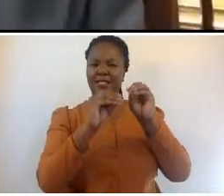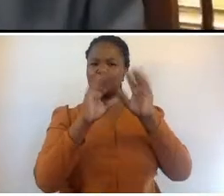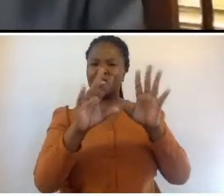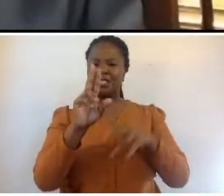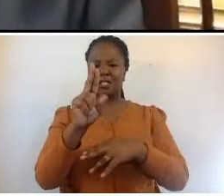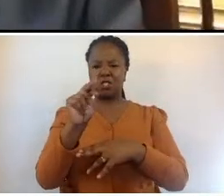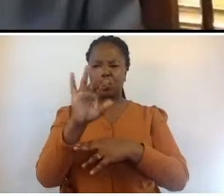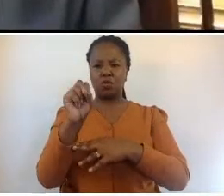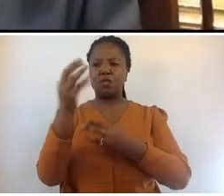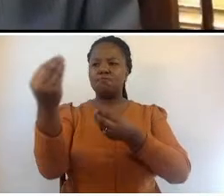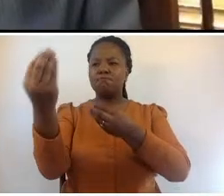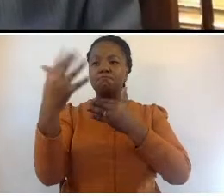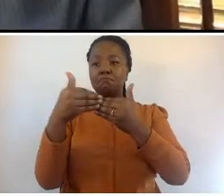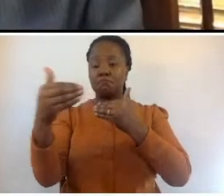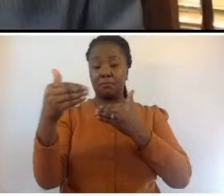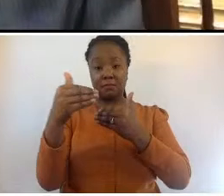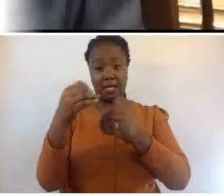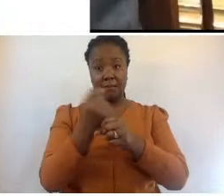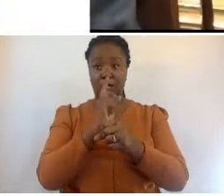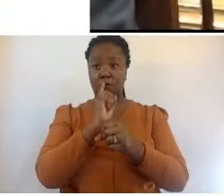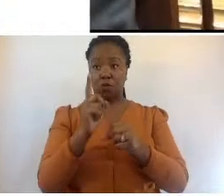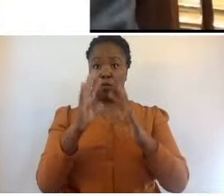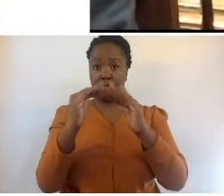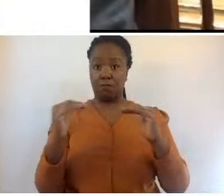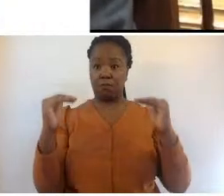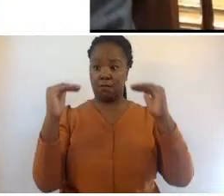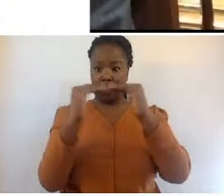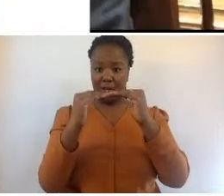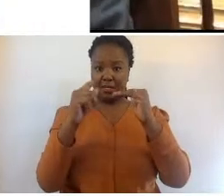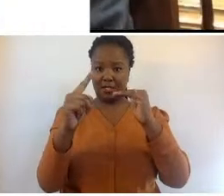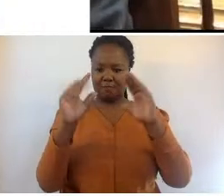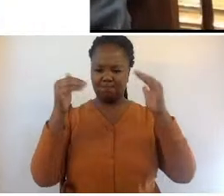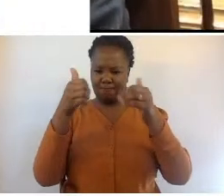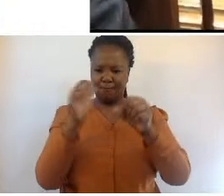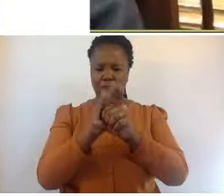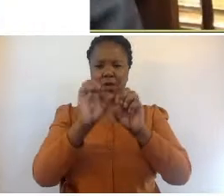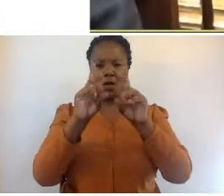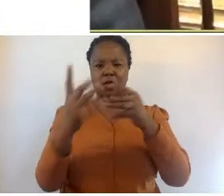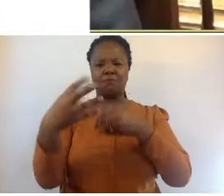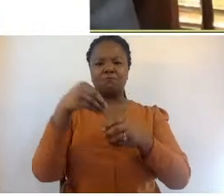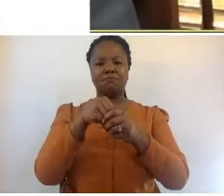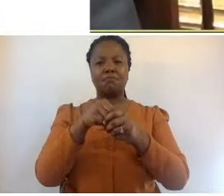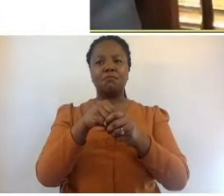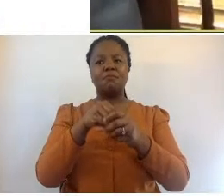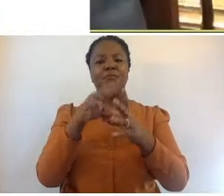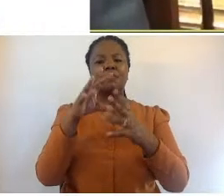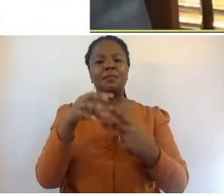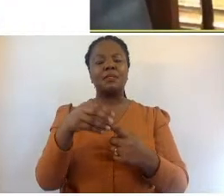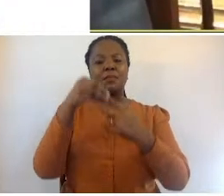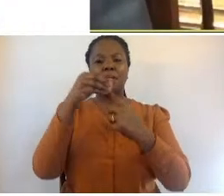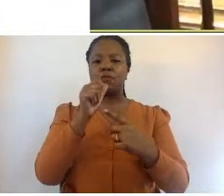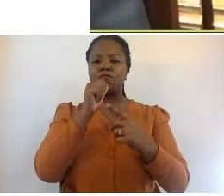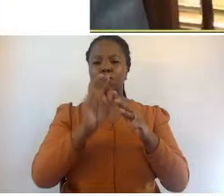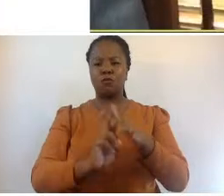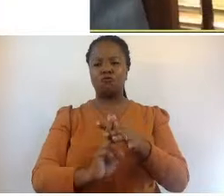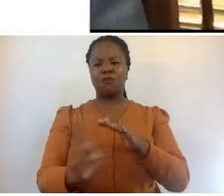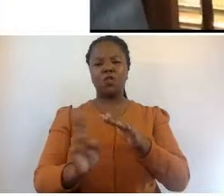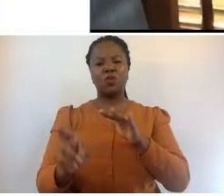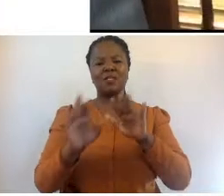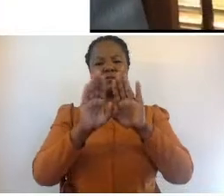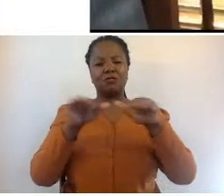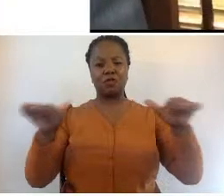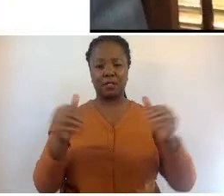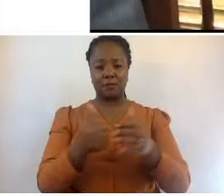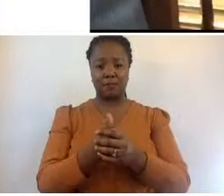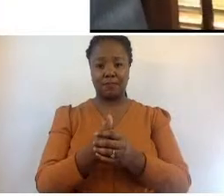des enseignants en Ouganda. Il va nous dire quelles mesures sont requises pour garantir que l'équité et l'inclusion restent au cœur de l'éducation des réfugiés et des